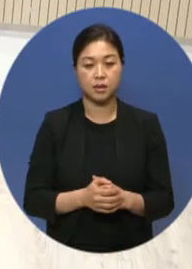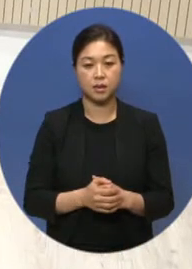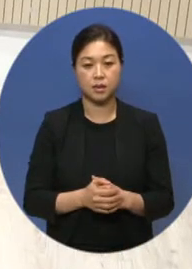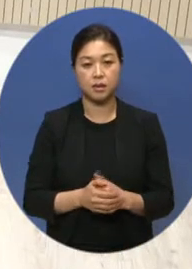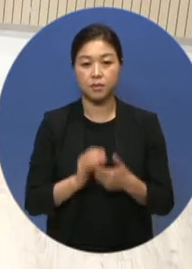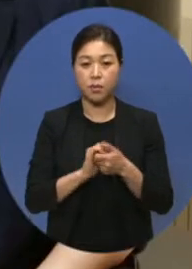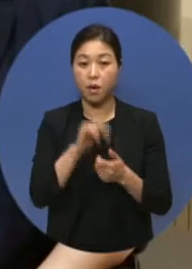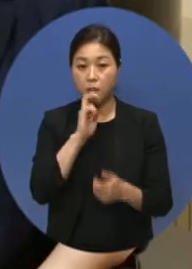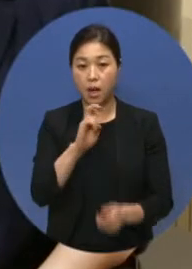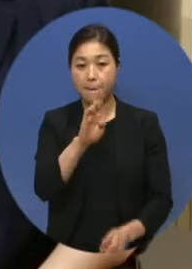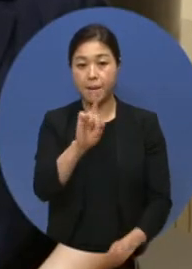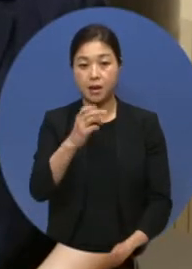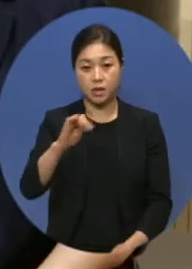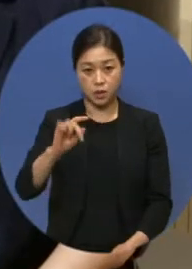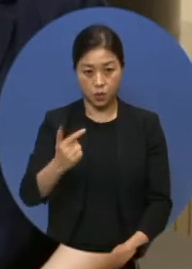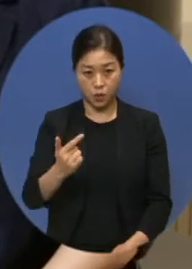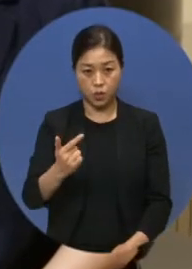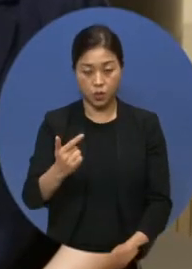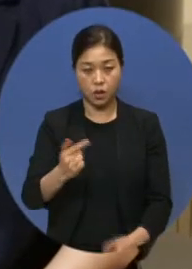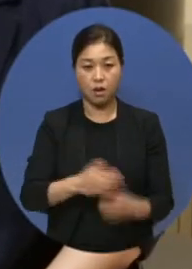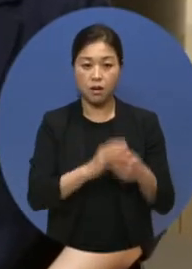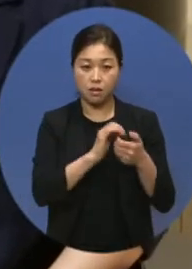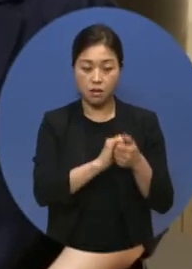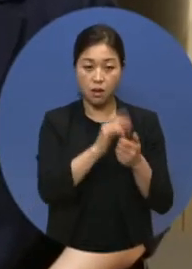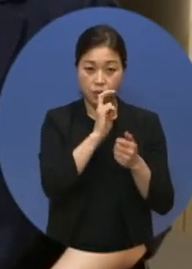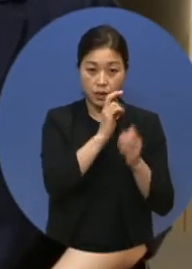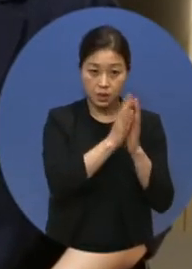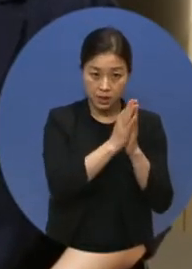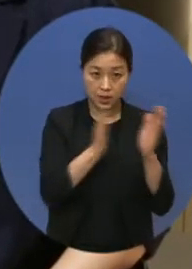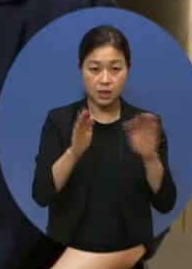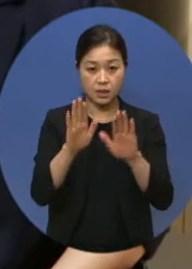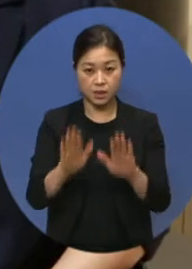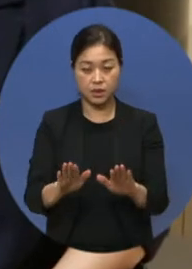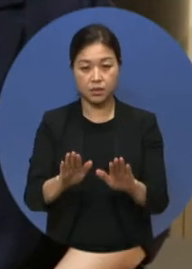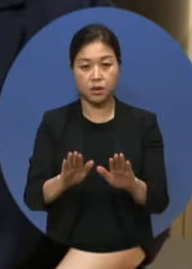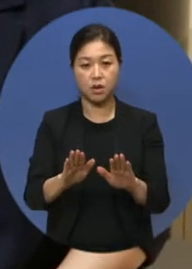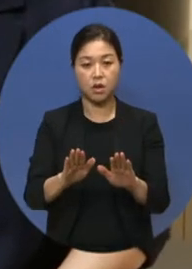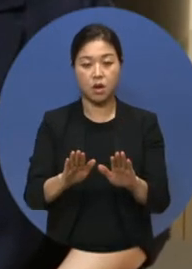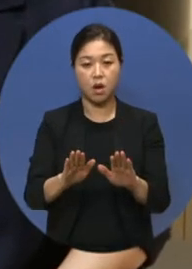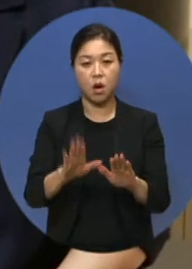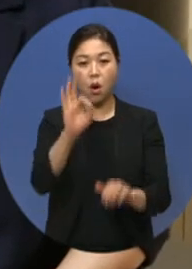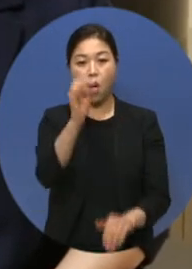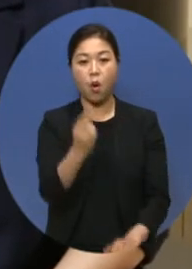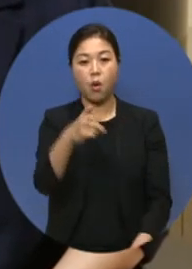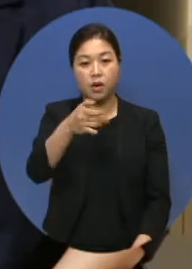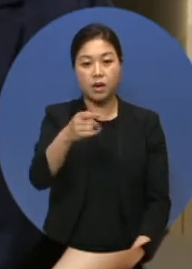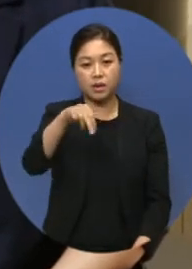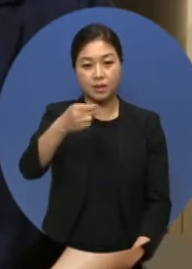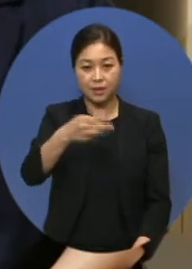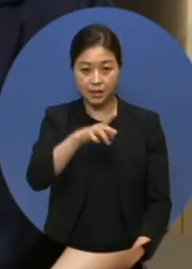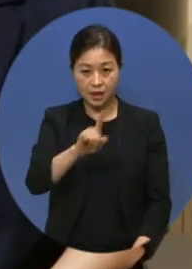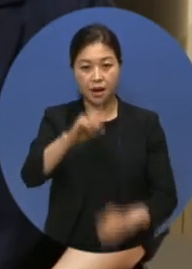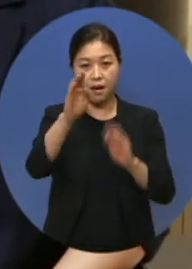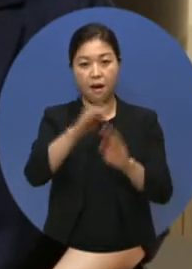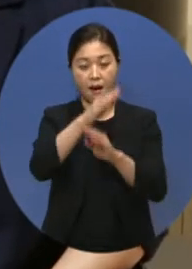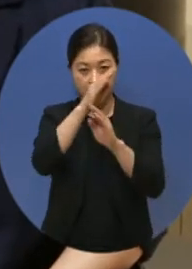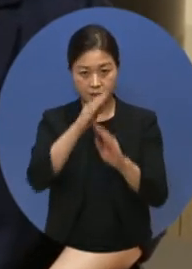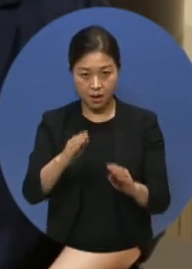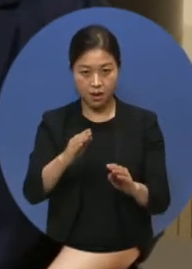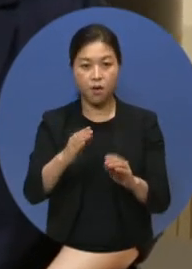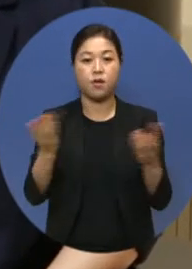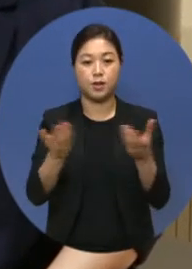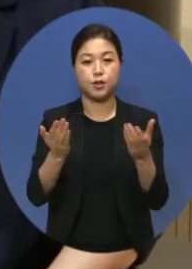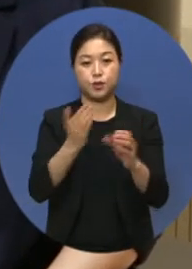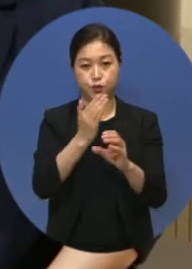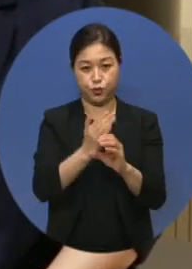바리톤이고요. 성악가로 시작해서 지금은 오케스트라 지휘자로 아르텔 피라모니 오케스트라 상임 지휘자로